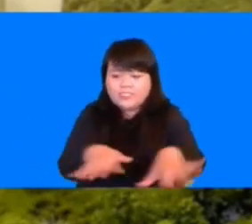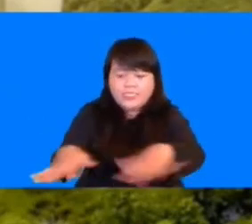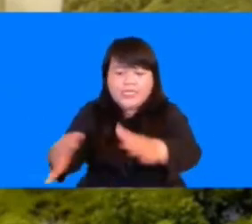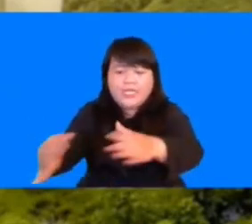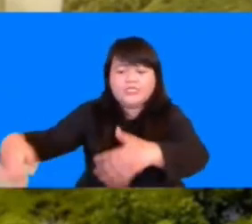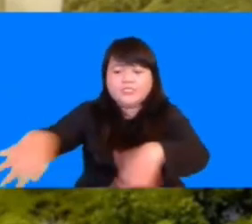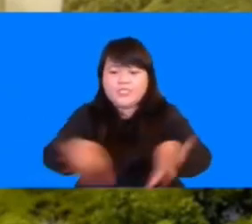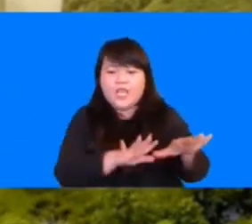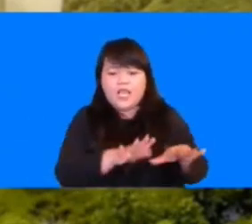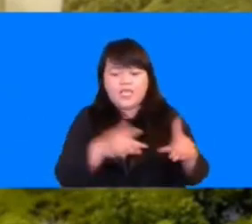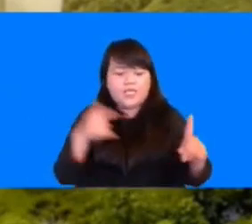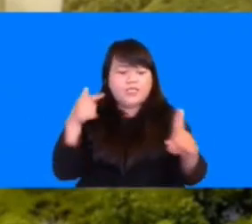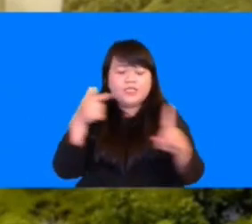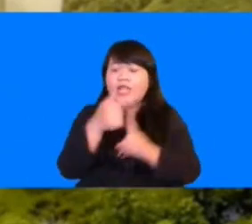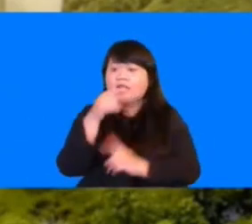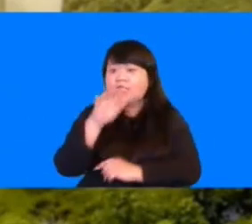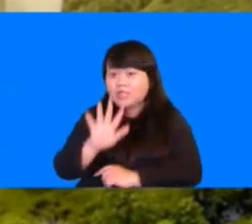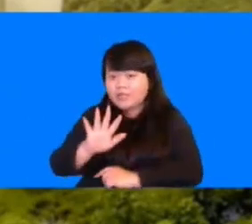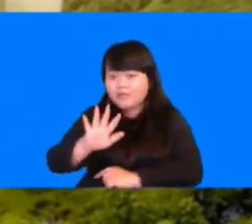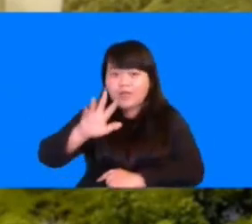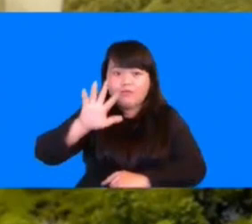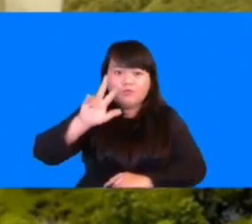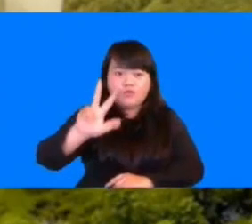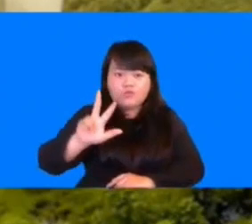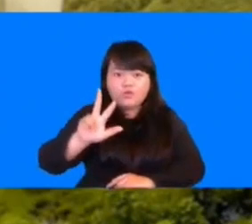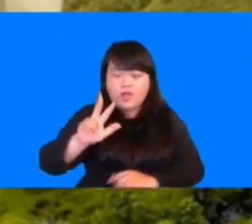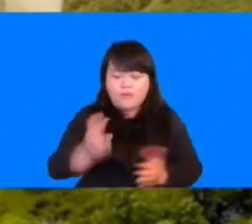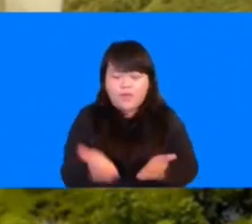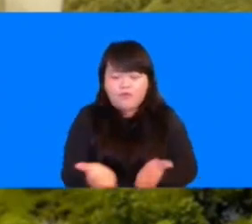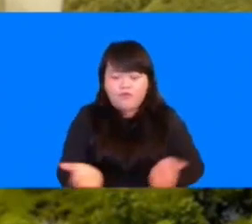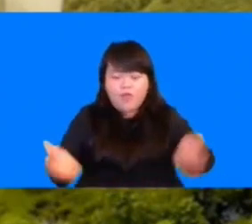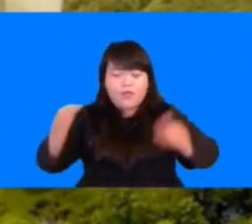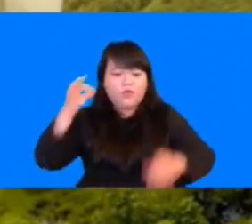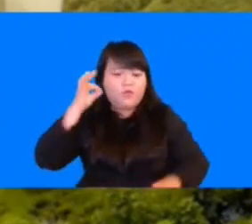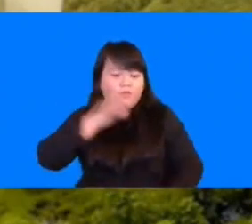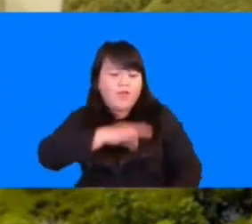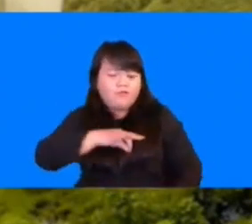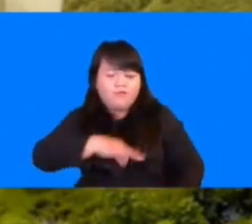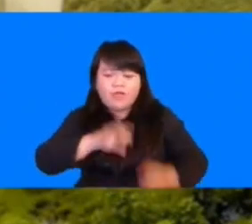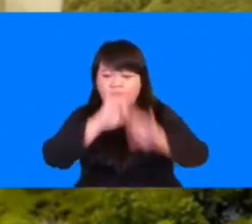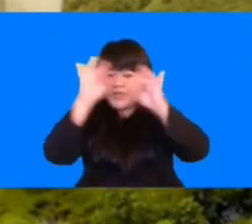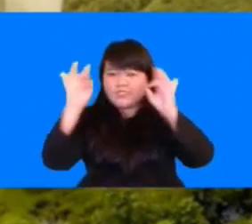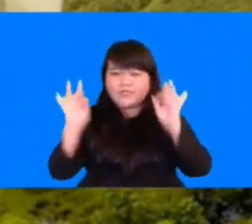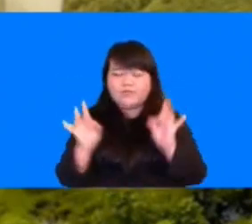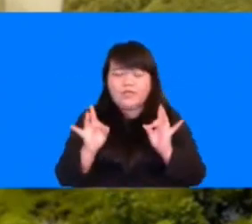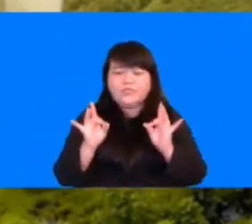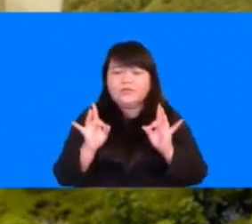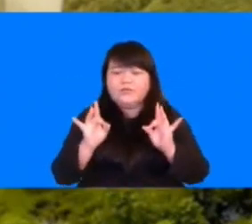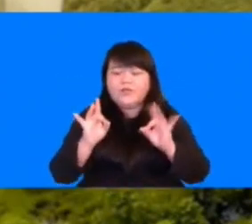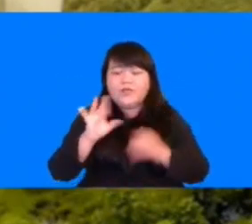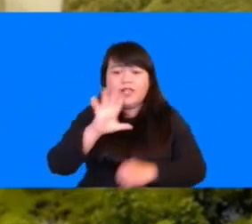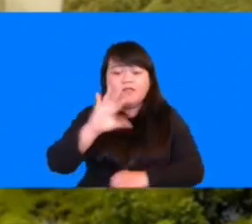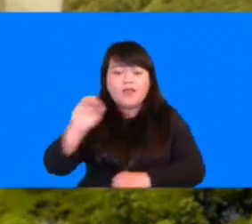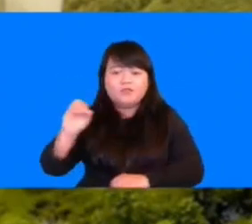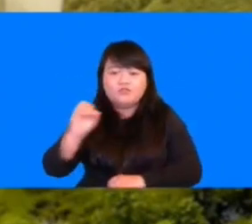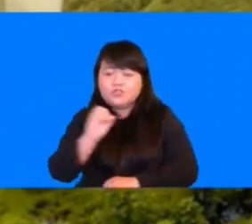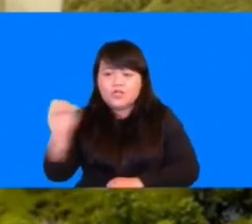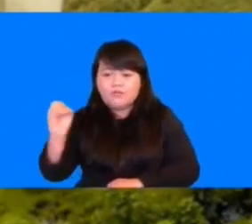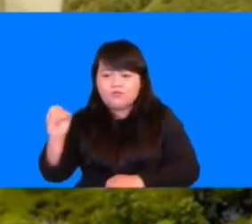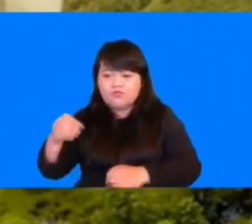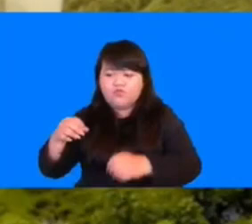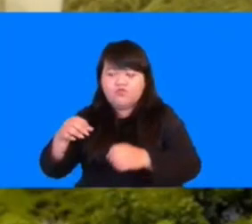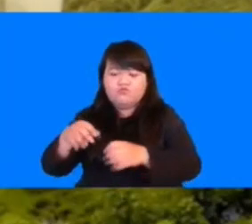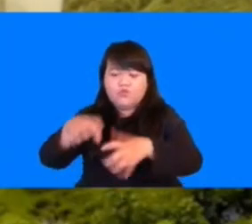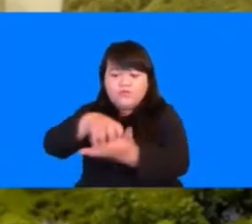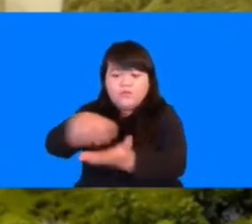2024 ditargetkan sebanyak 58 waduk multiguna serta 500 ribu hektar jaringan irigasi